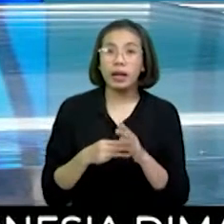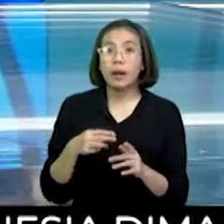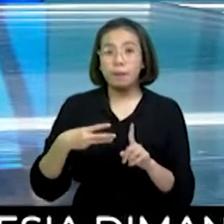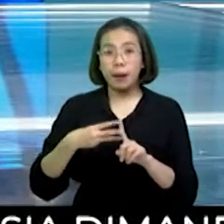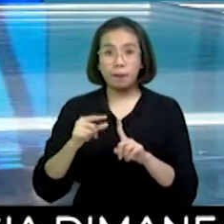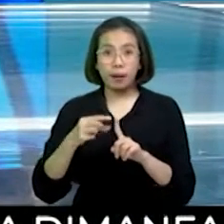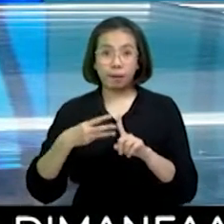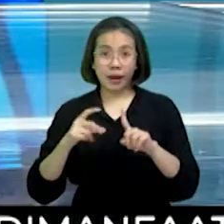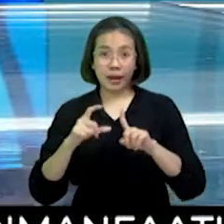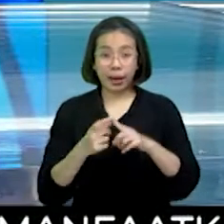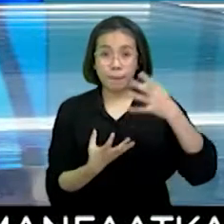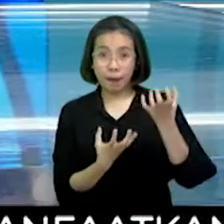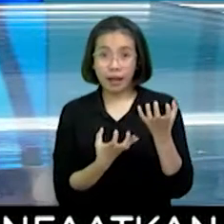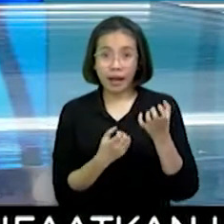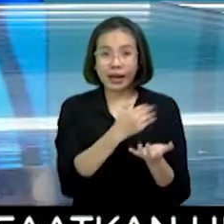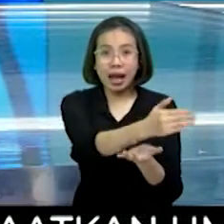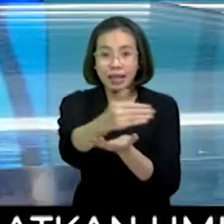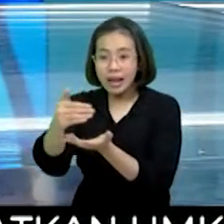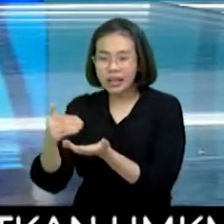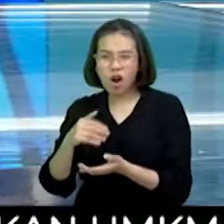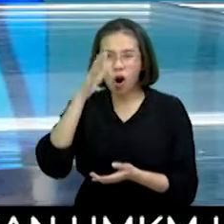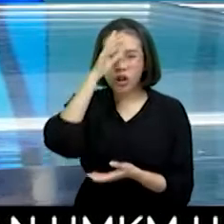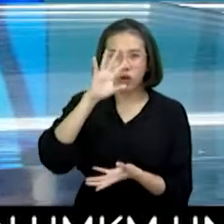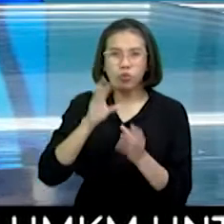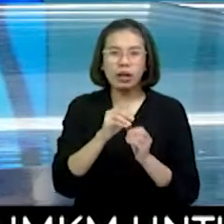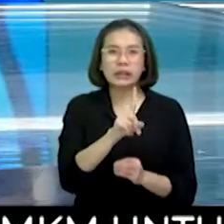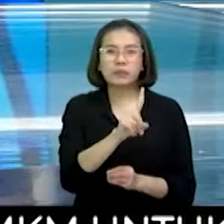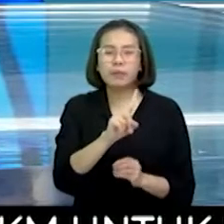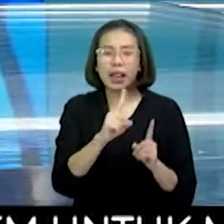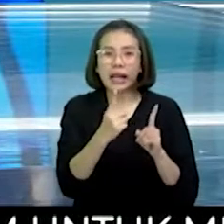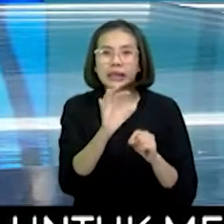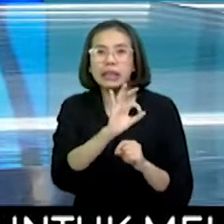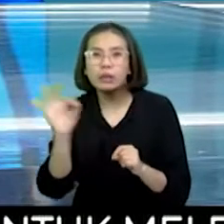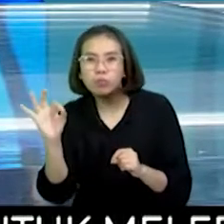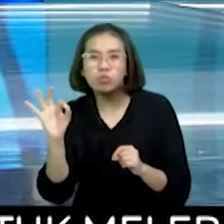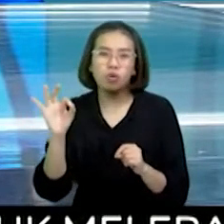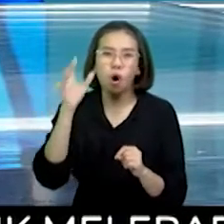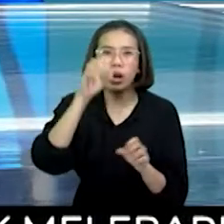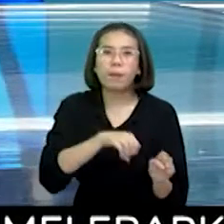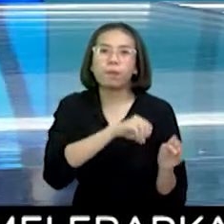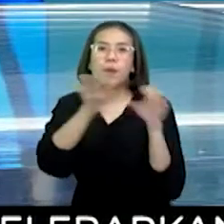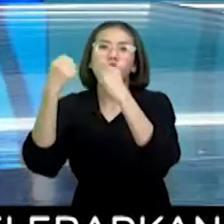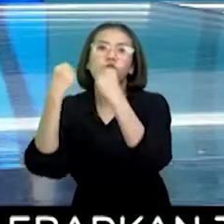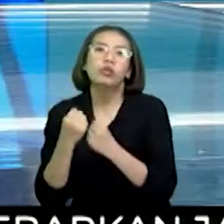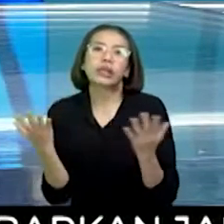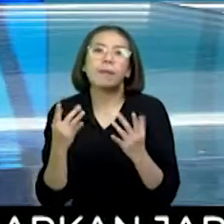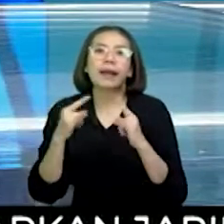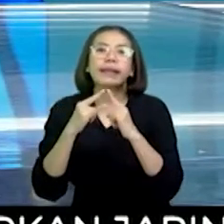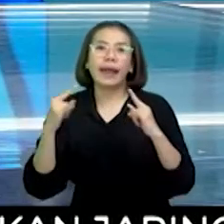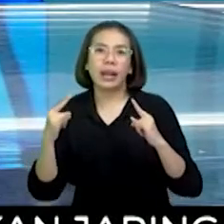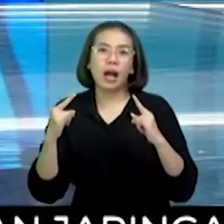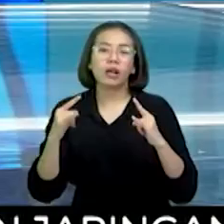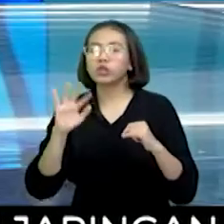sekitar 11.000 jiwa terdampak banjir. 2.000 jiwa diantaranya tinggal di tenda-tenda pengungsian yang tersebar di 5